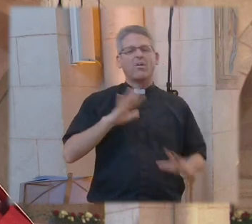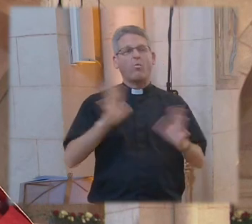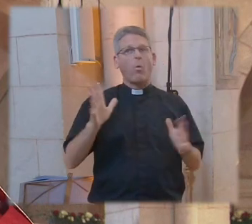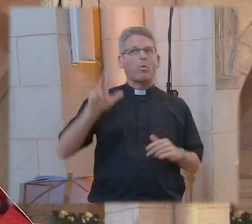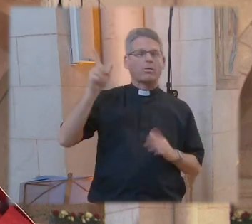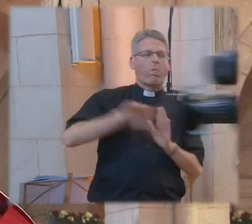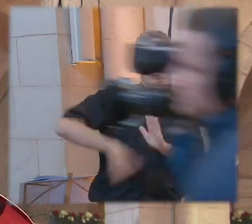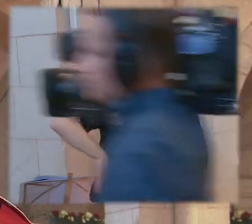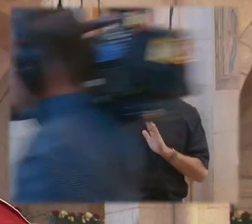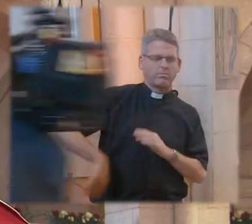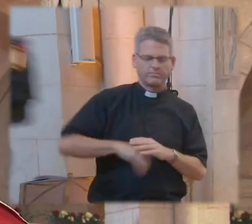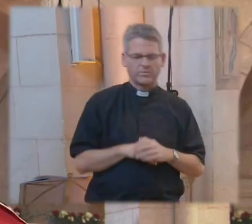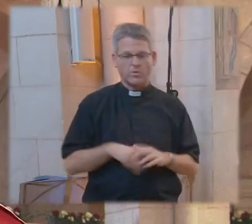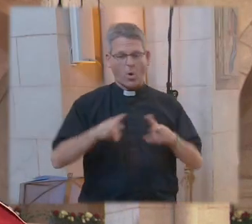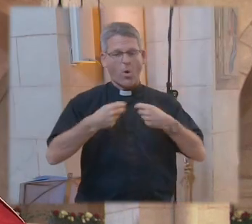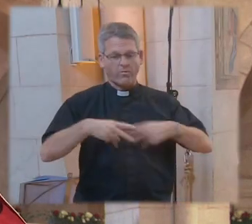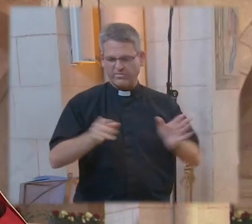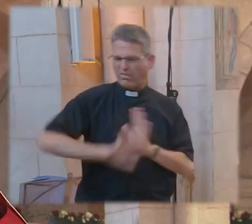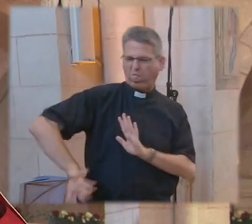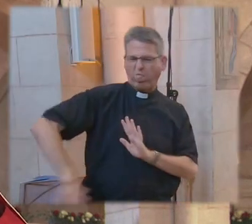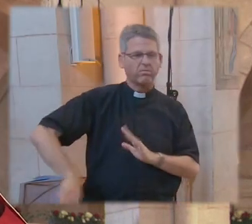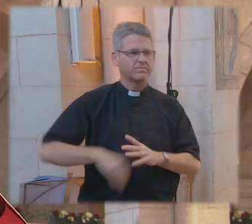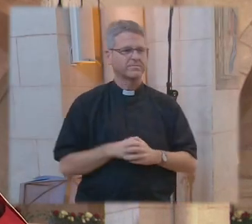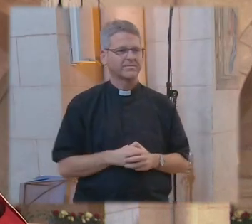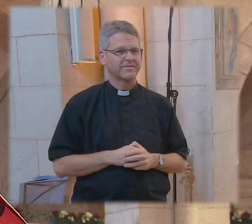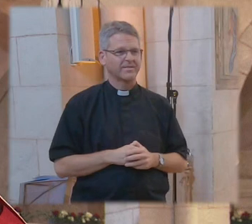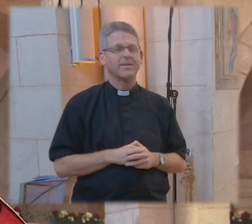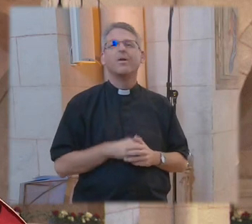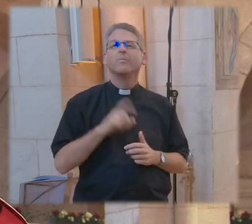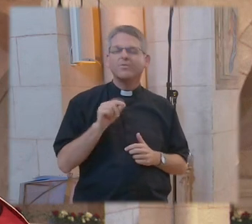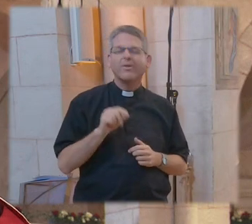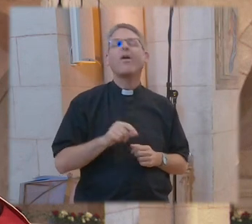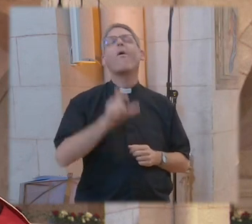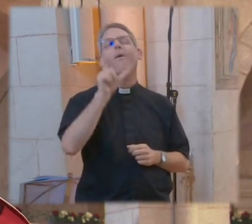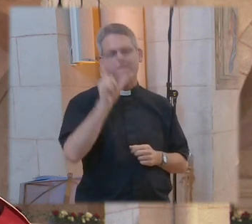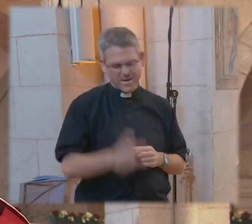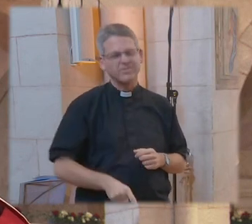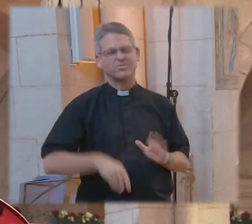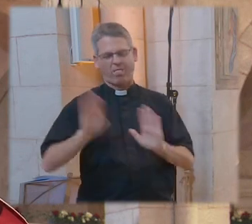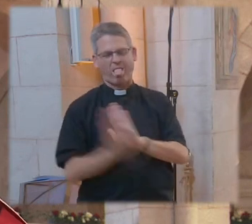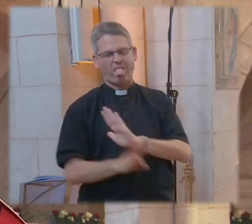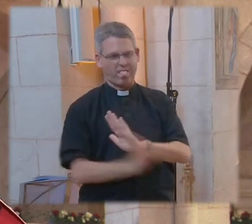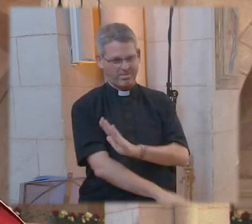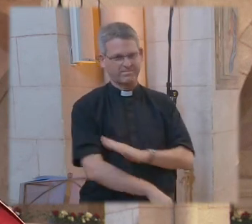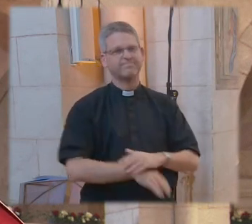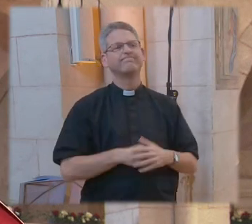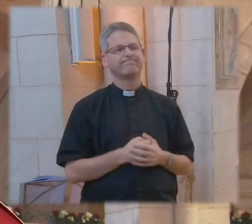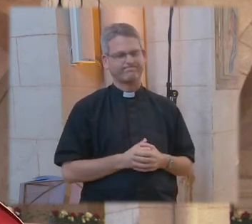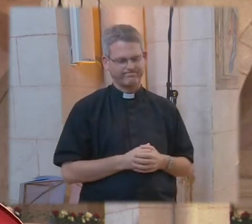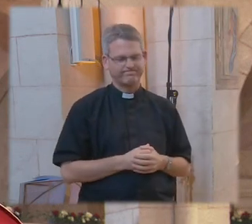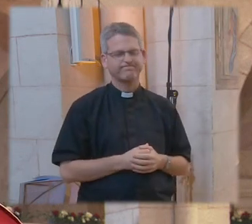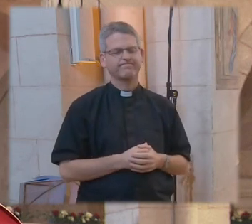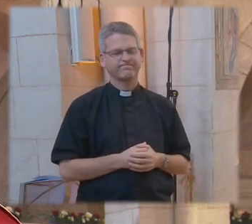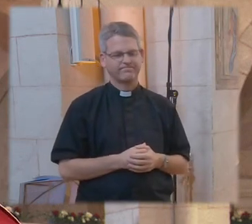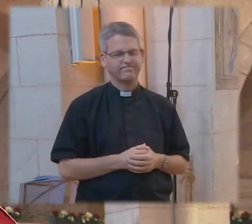gemacht und aus der Öffentlichkeit verdrängt wird, auch der Mensch klein gemacht wird. Wir haben